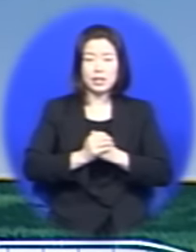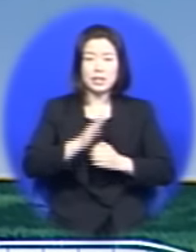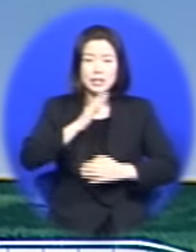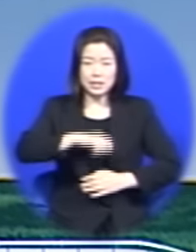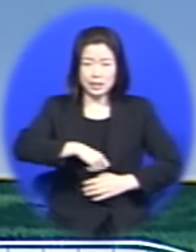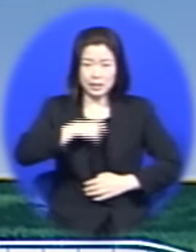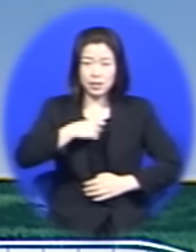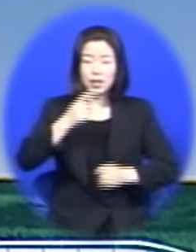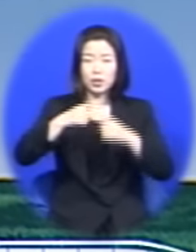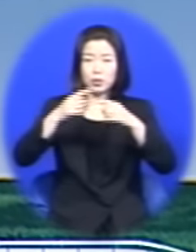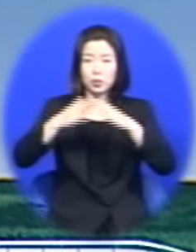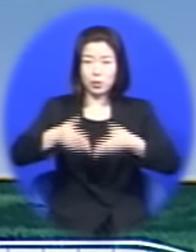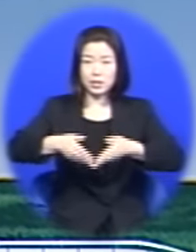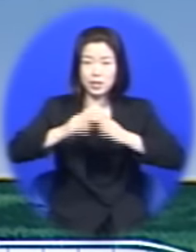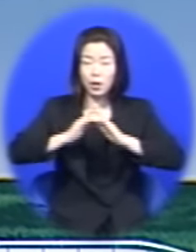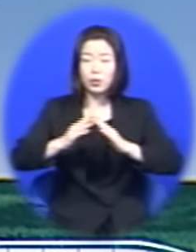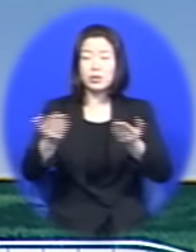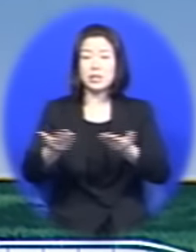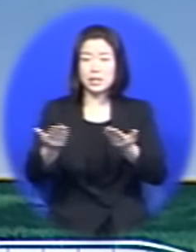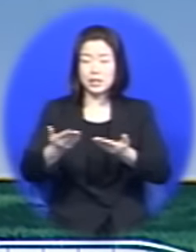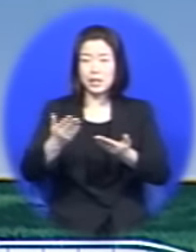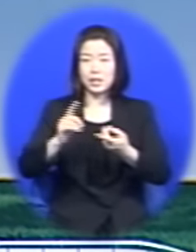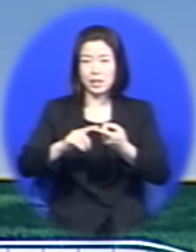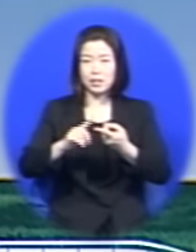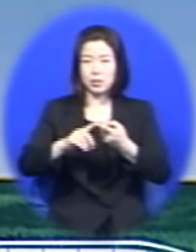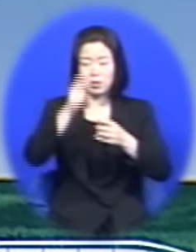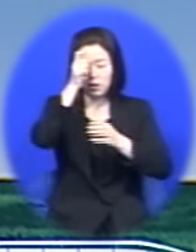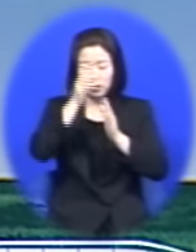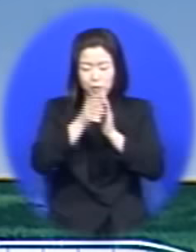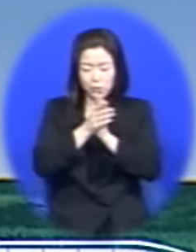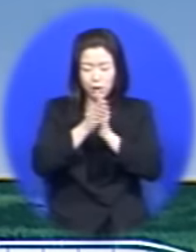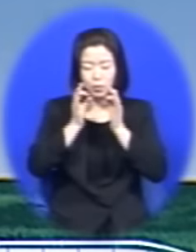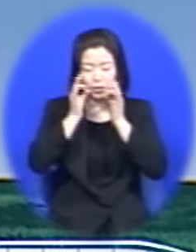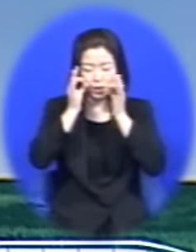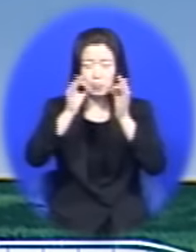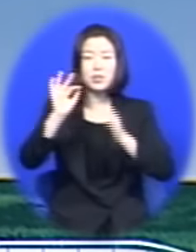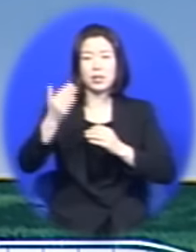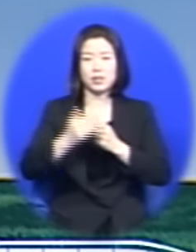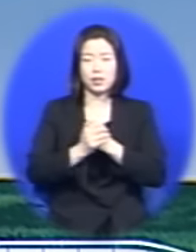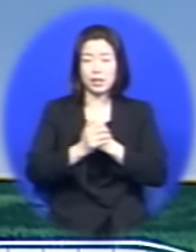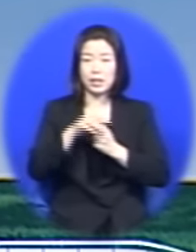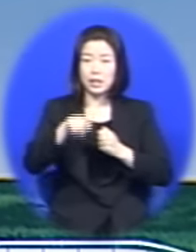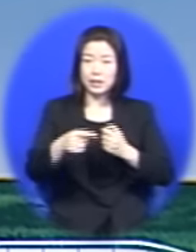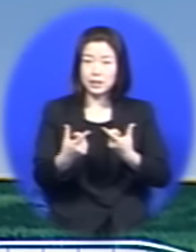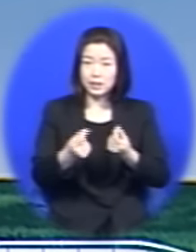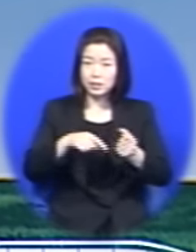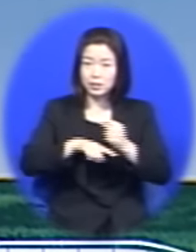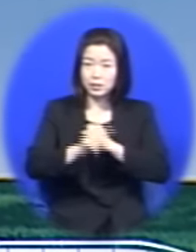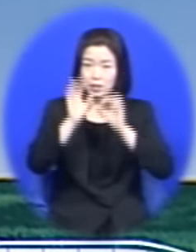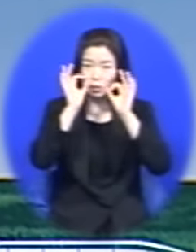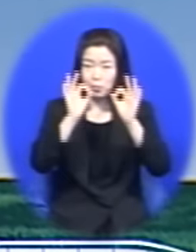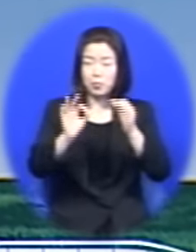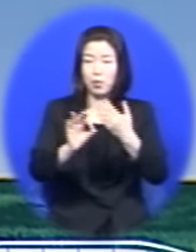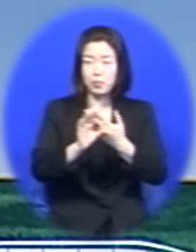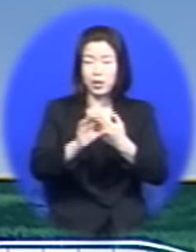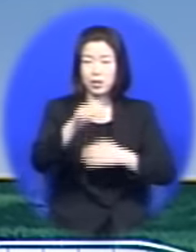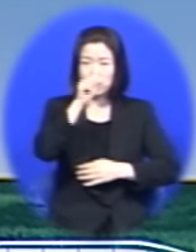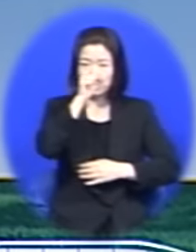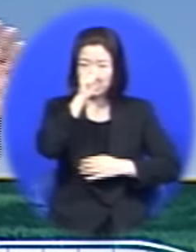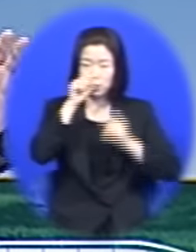진정한 교회를 세우는 일을 위하여 기도하고 힘써야 합니다. 그런 뜻에서 보면 선한 목자